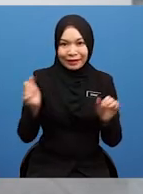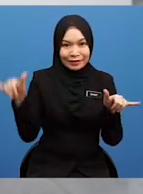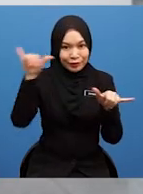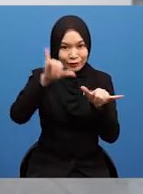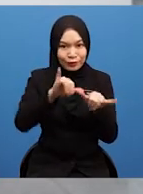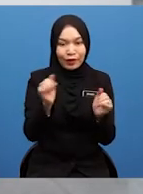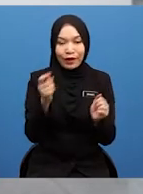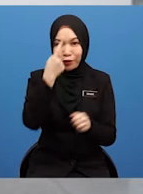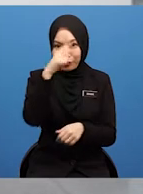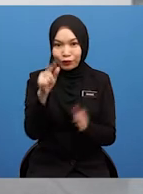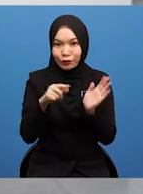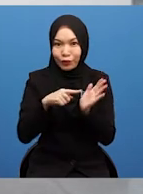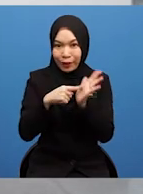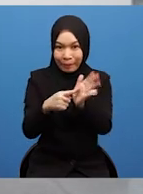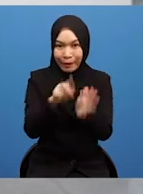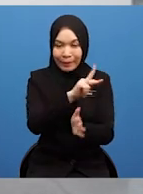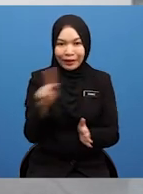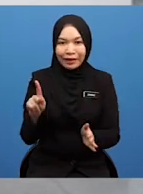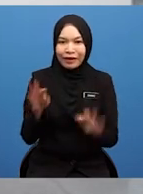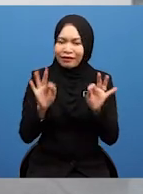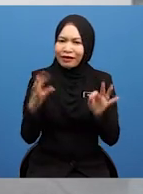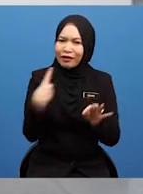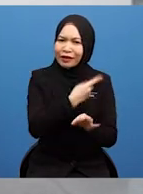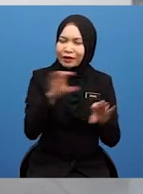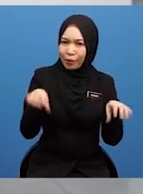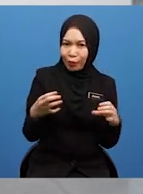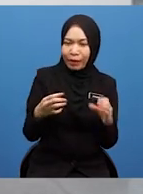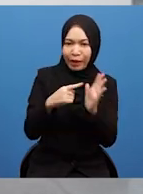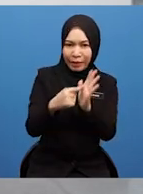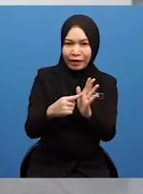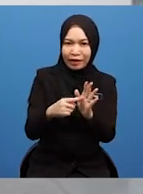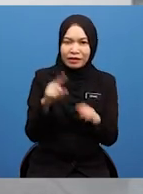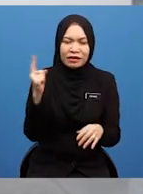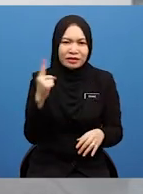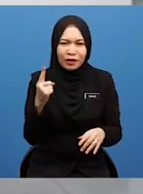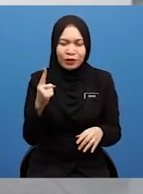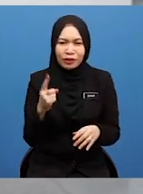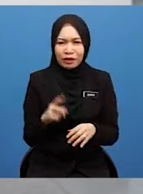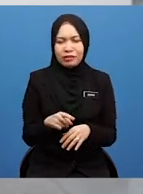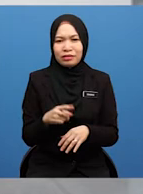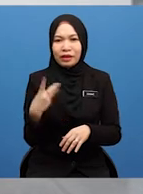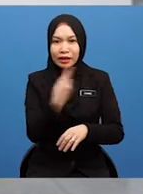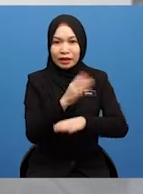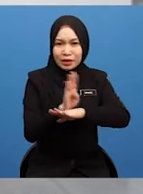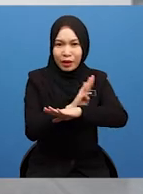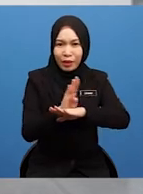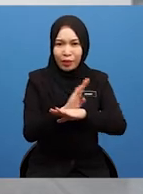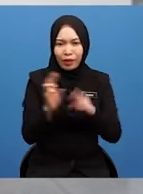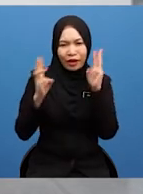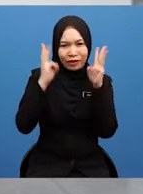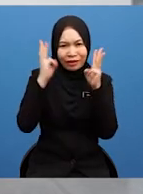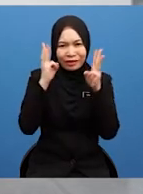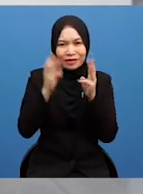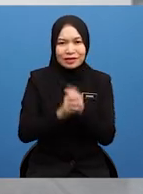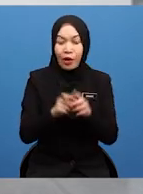gila kadang-kadang bila kita nama panggilan kita baru kenal kabut jadi bahan itu bahkan ini jadi kita perlu tahu sebenarnya tidak ada alat atau bahan